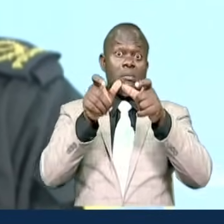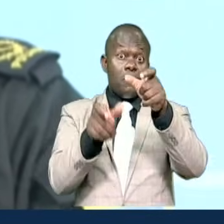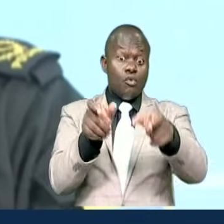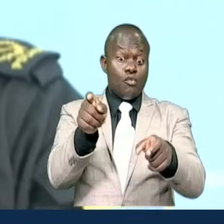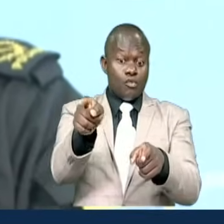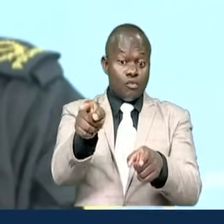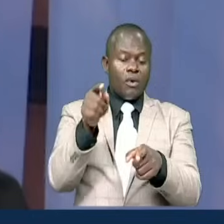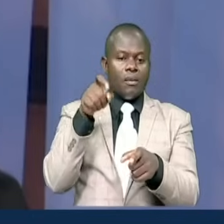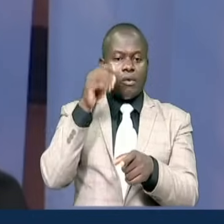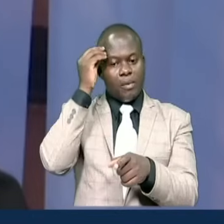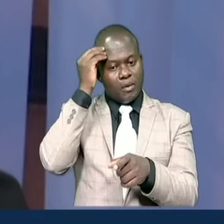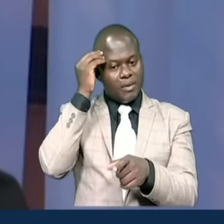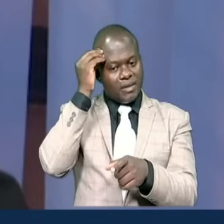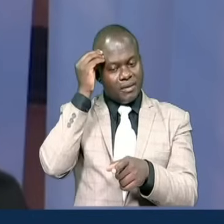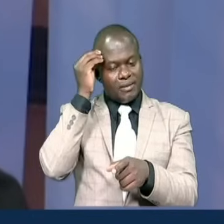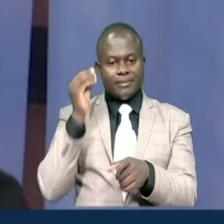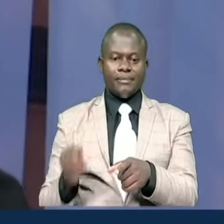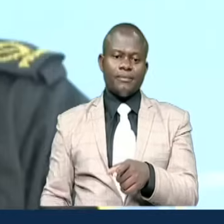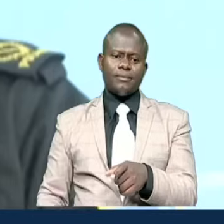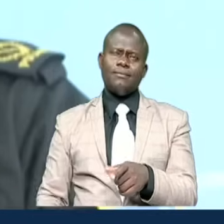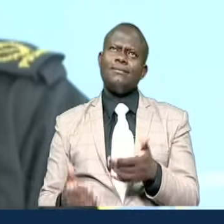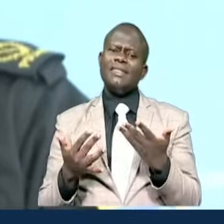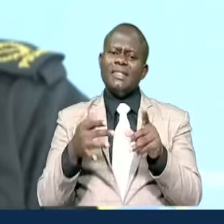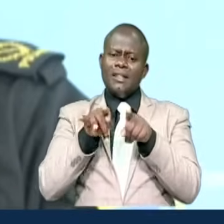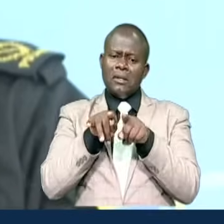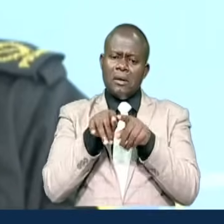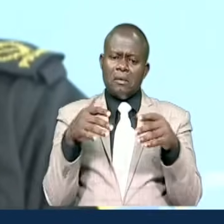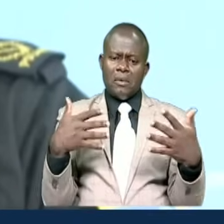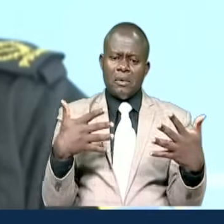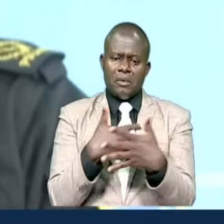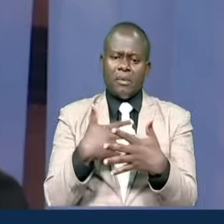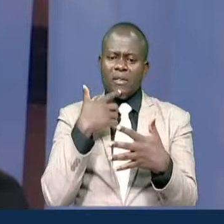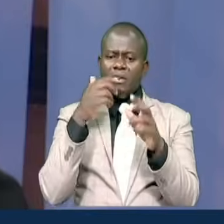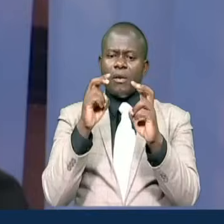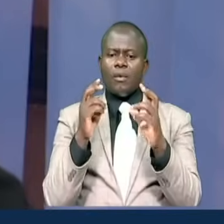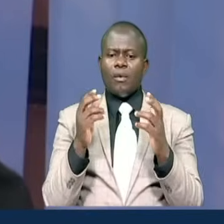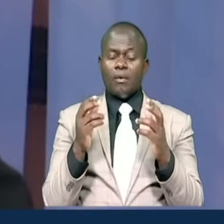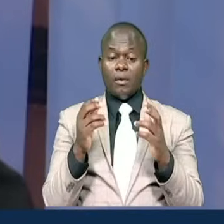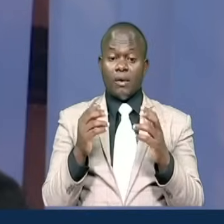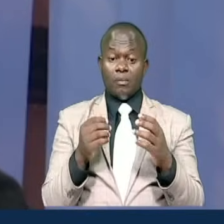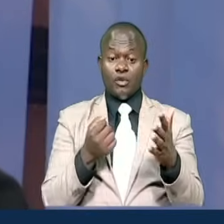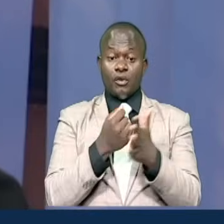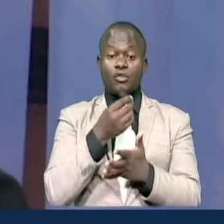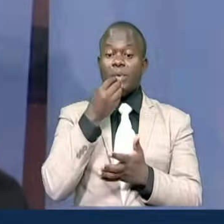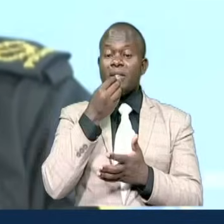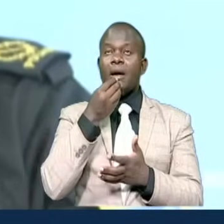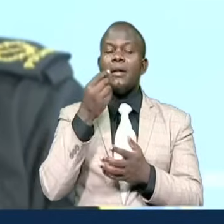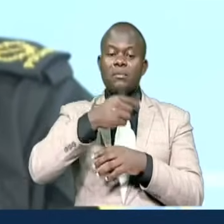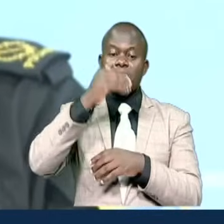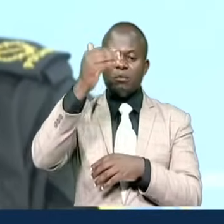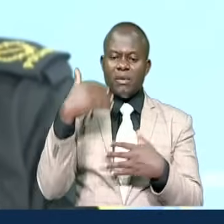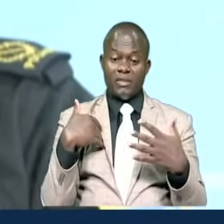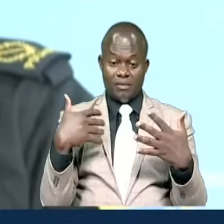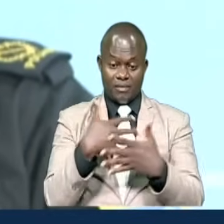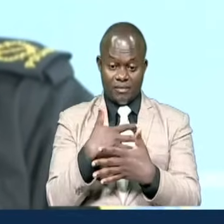nabyo bakabitekerezaho ntibisa nk'abantu bakurikije ikiganiro bari bugira ubwoba yuko mugiye gutuma barya iminsi mikuru bafite ubwoba kuba